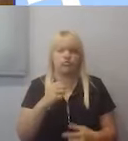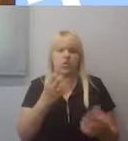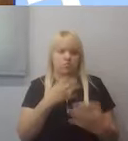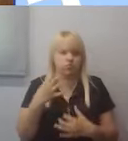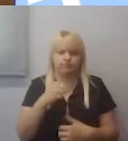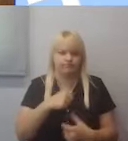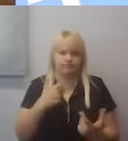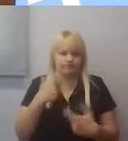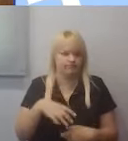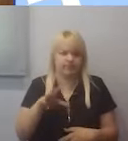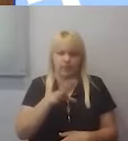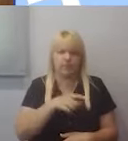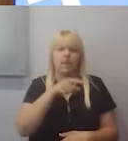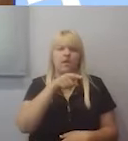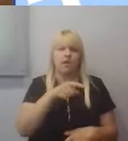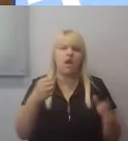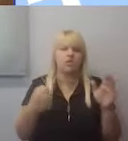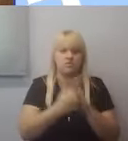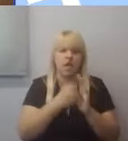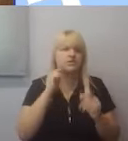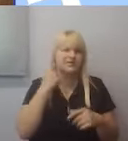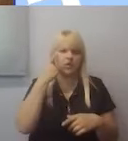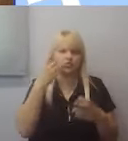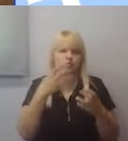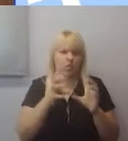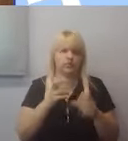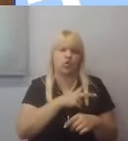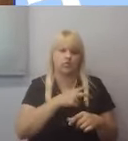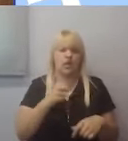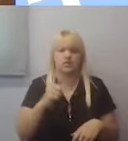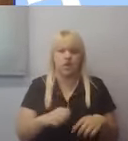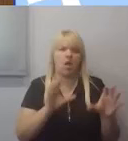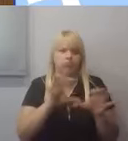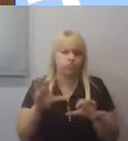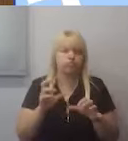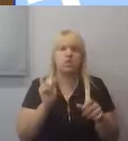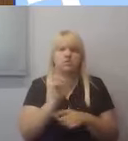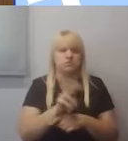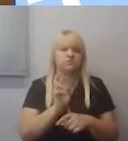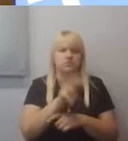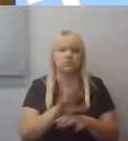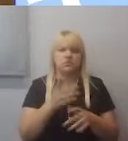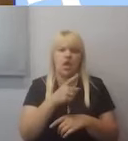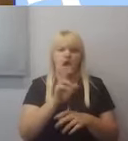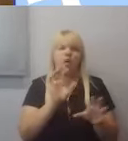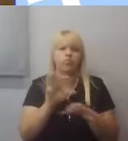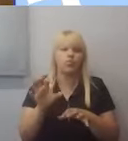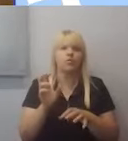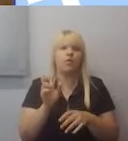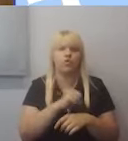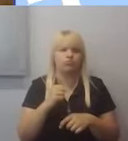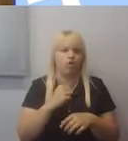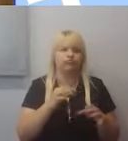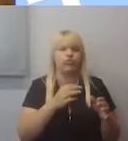kurus atbalsta rīgas domes sociālais dienests ar aprūpētāju palīdzību bet šie aprūpētāji nevarēs nonest šos cilvēkus no